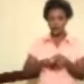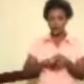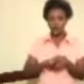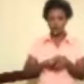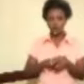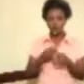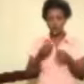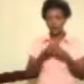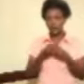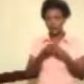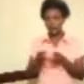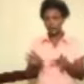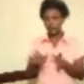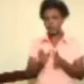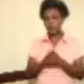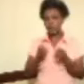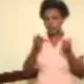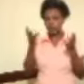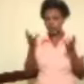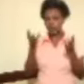victimes de ça,